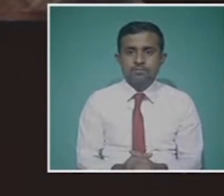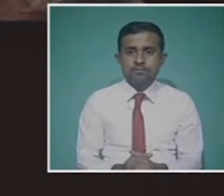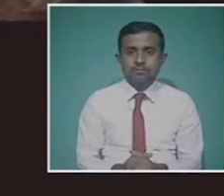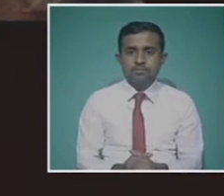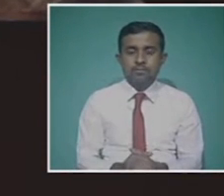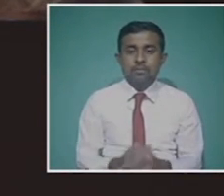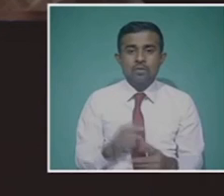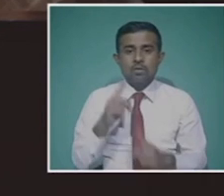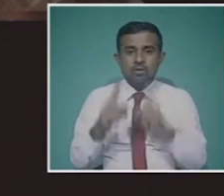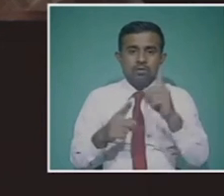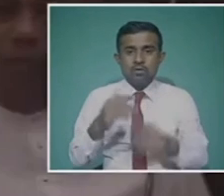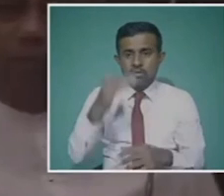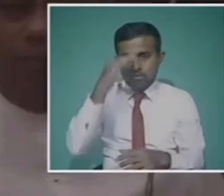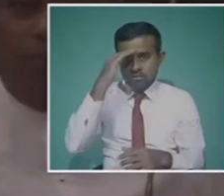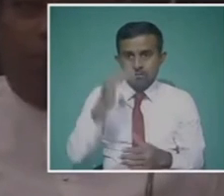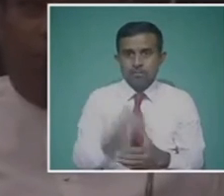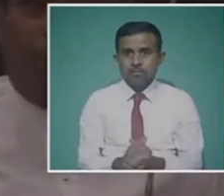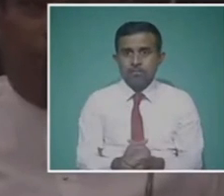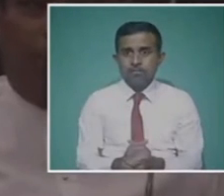ගරු කතානායකතුමනි